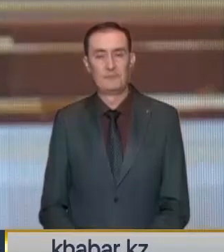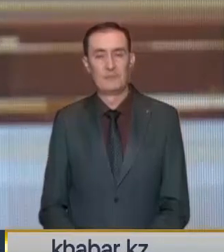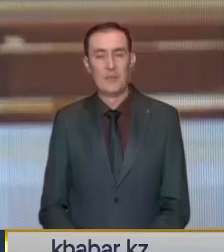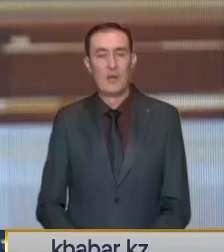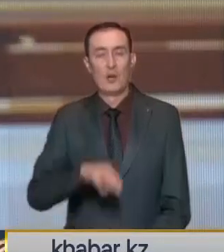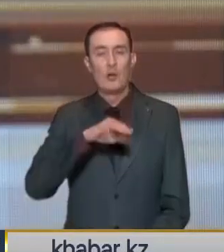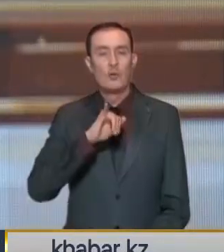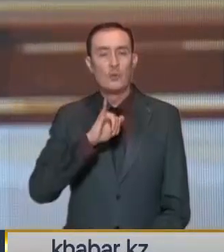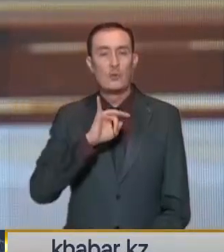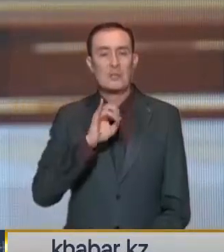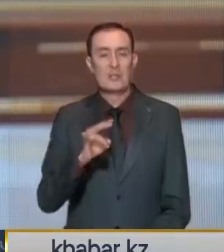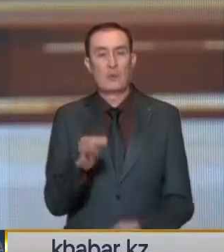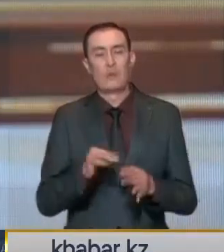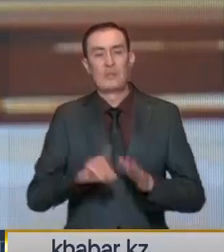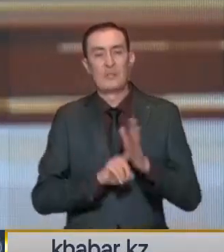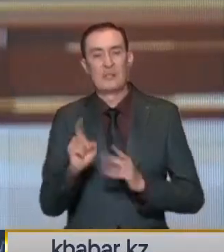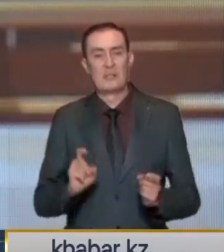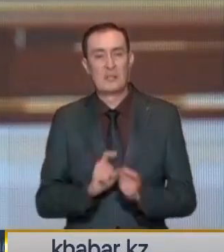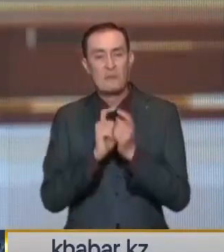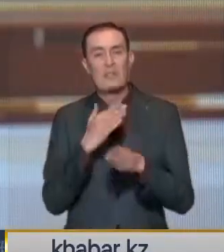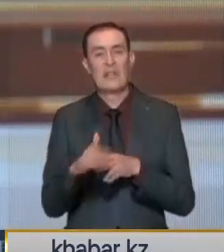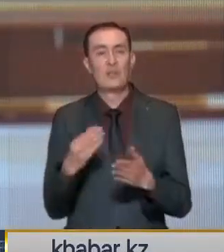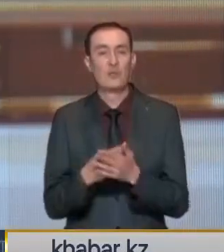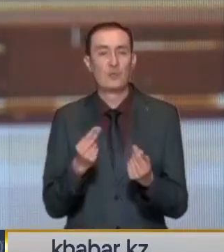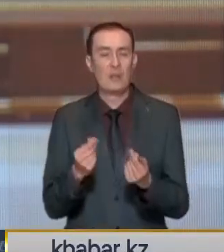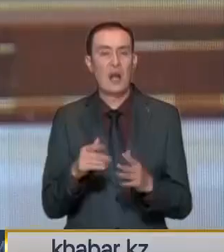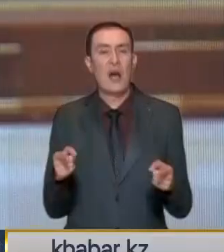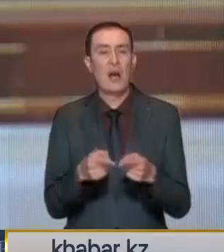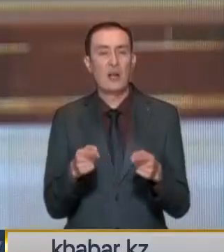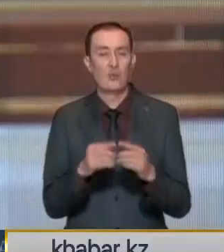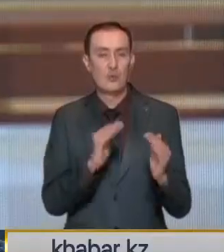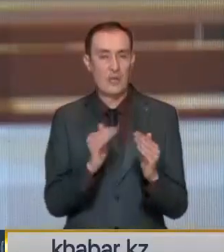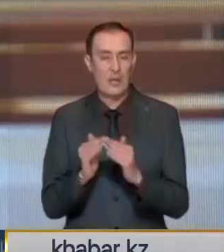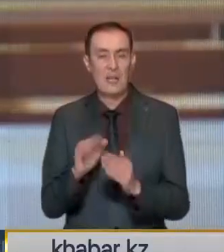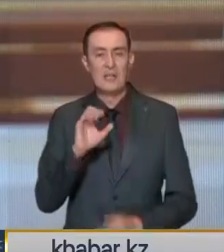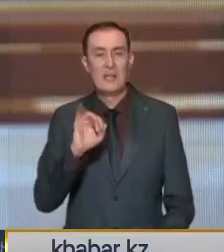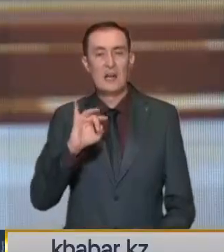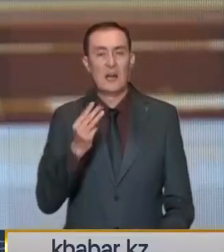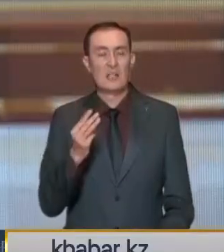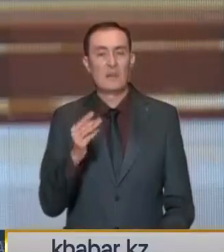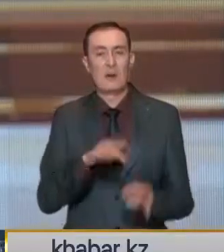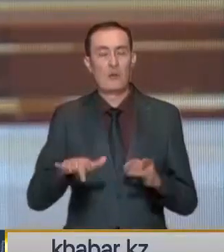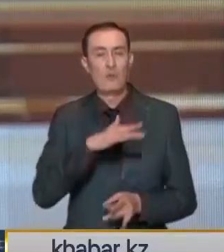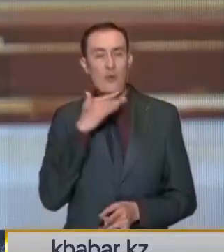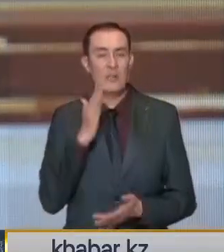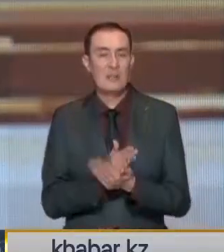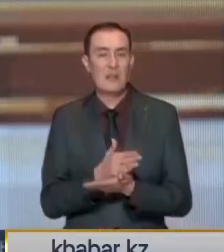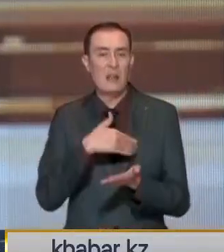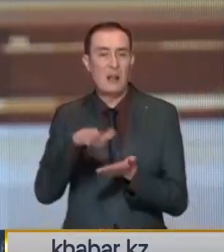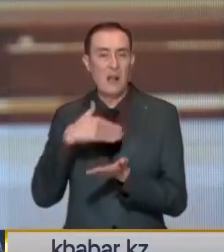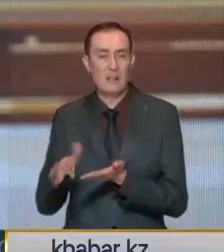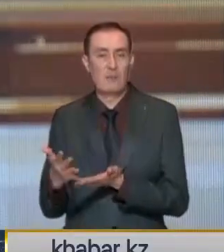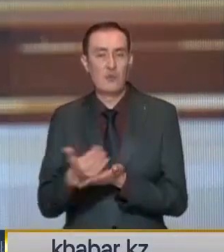Да, вот в Туркестанской области разгорается скандал вокруг выделения субсидий на аренду жилья. В Сарыагашском районе жители заявляют о многочисленных